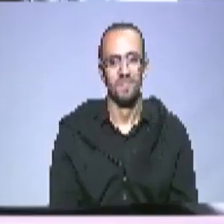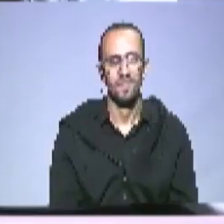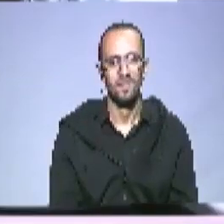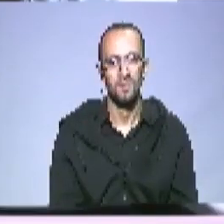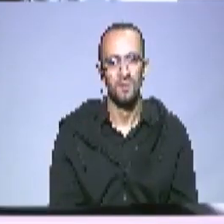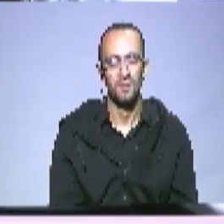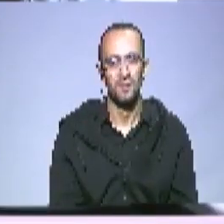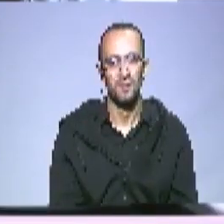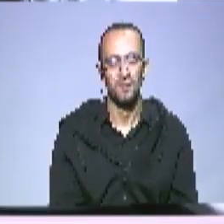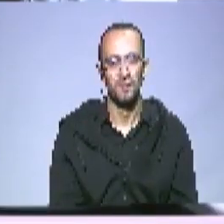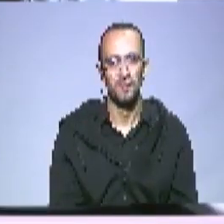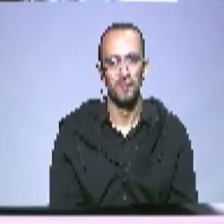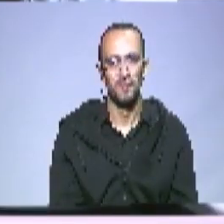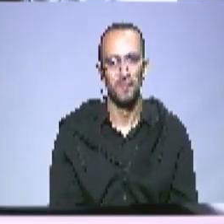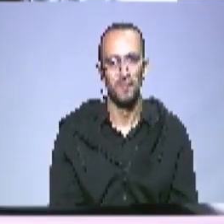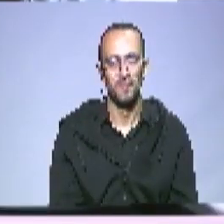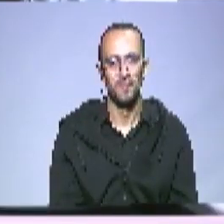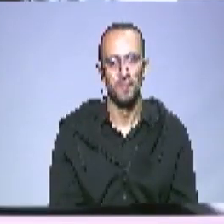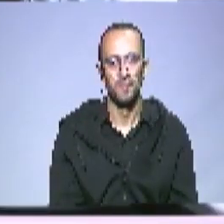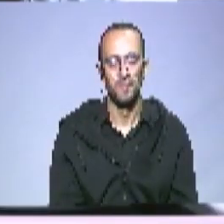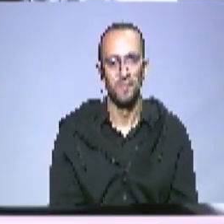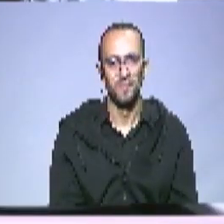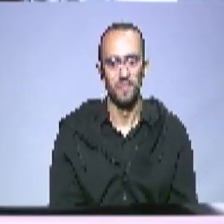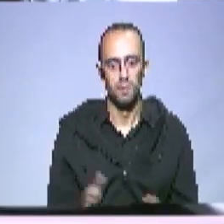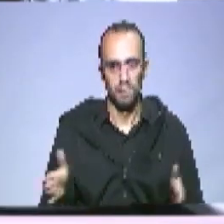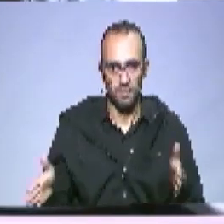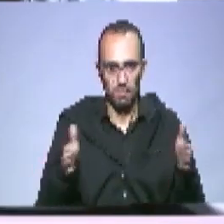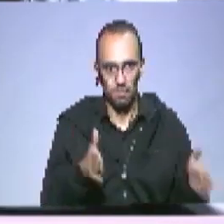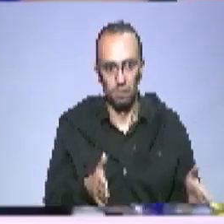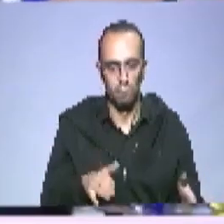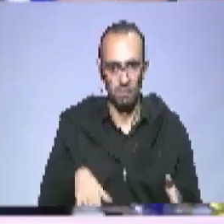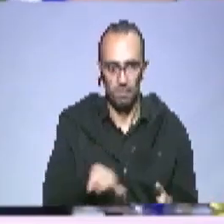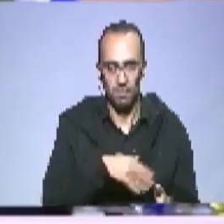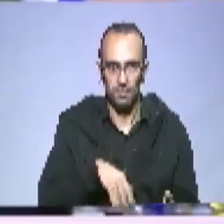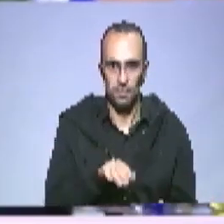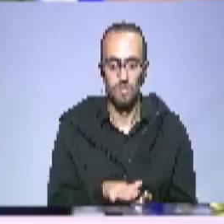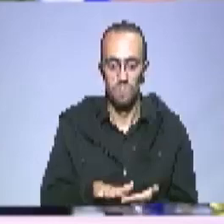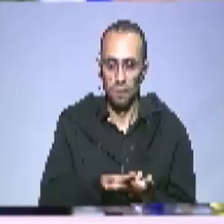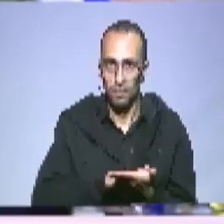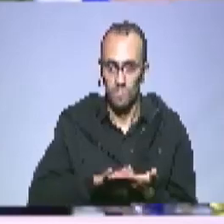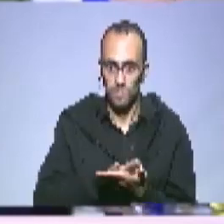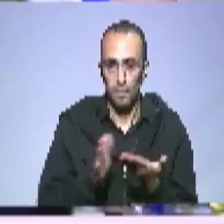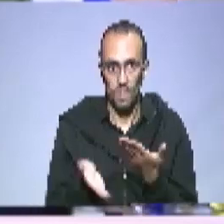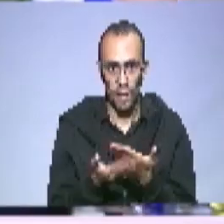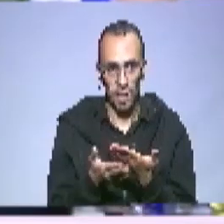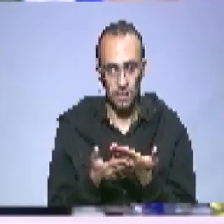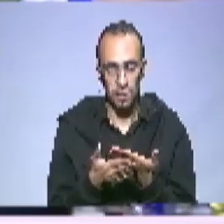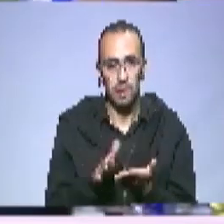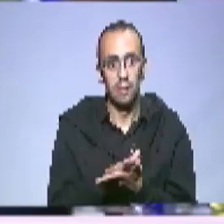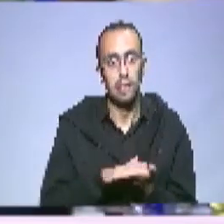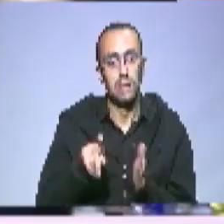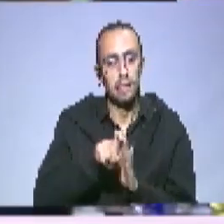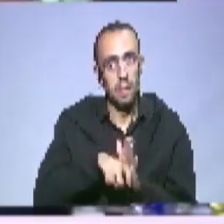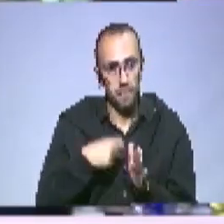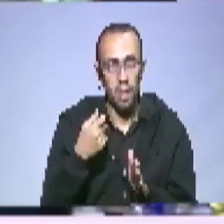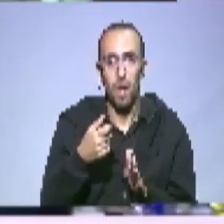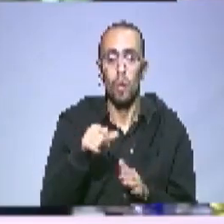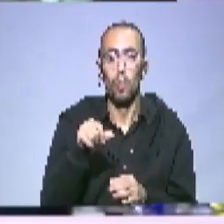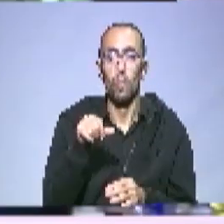يعني. نجيب بقى الصينية بتاعتنا اللي هنعمل فيها، وزي ما احنا متفقين يا إما سمنة ودقيق يا إما